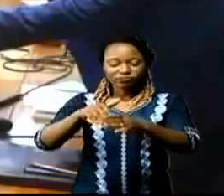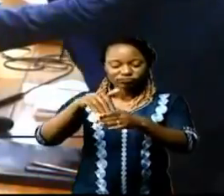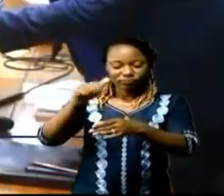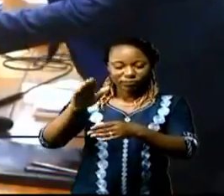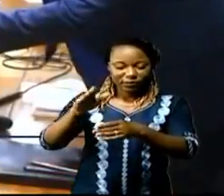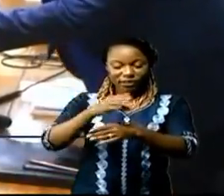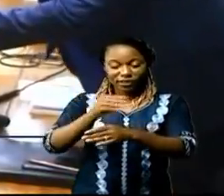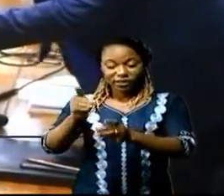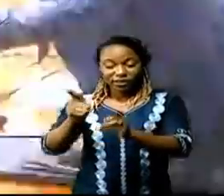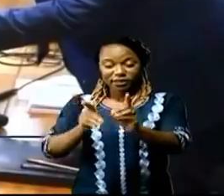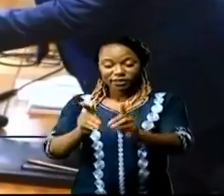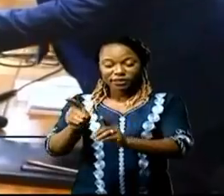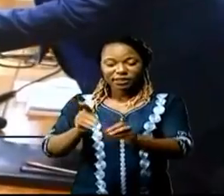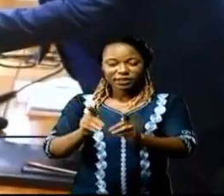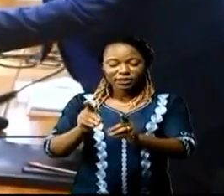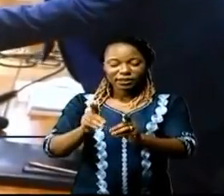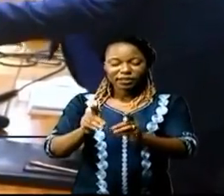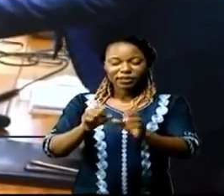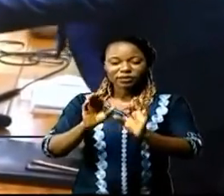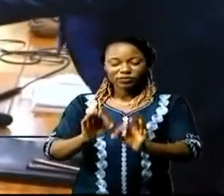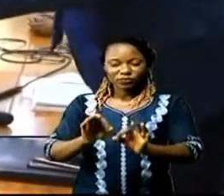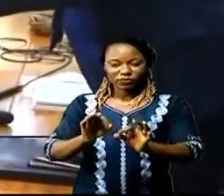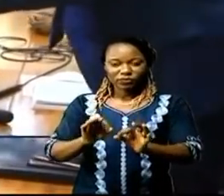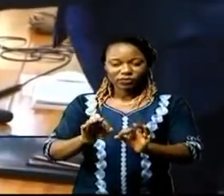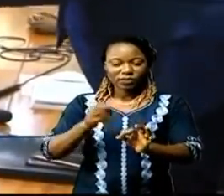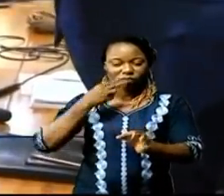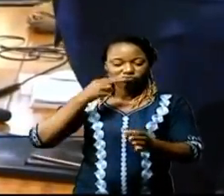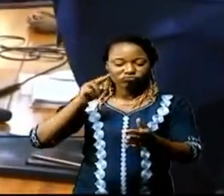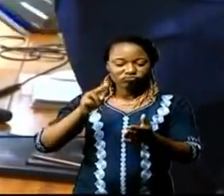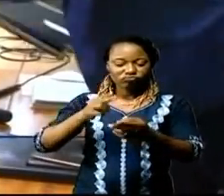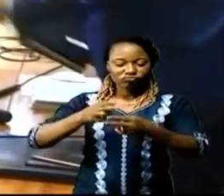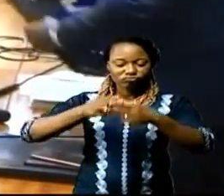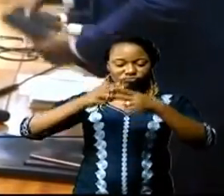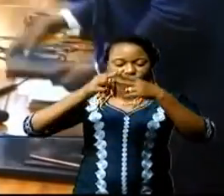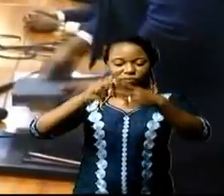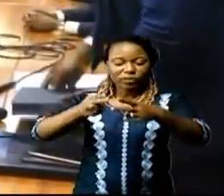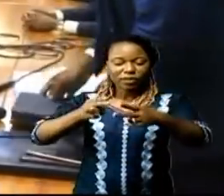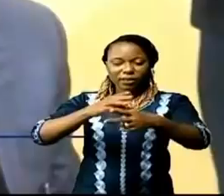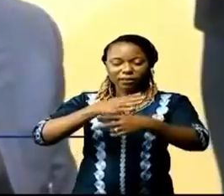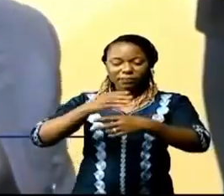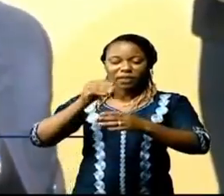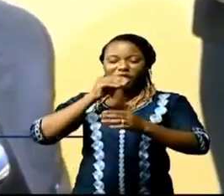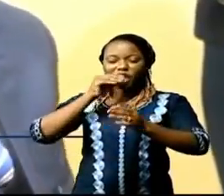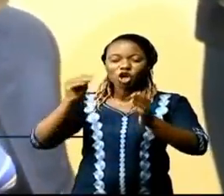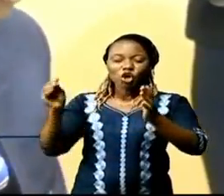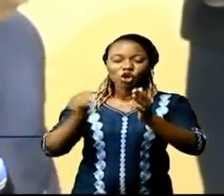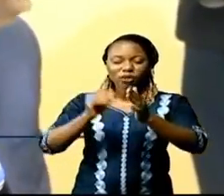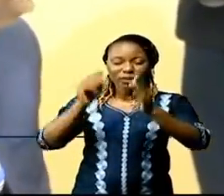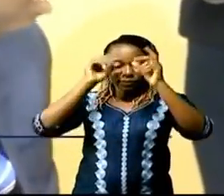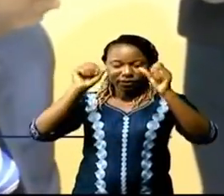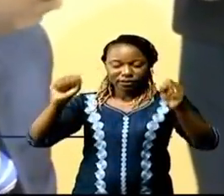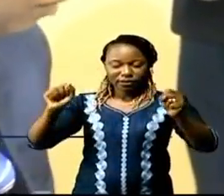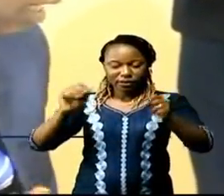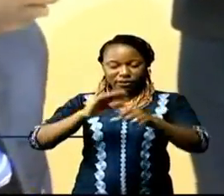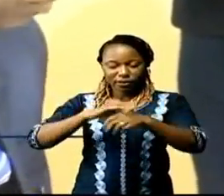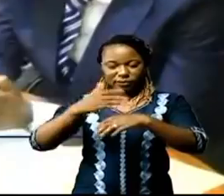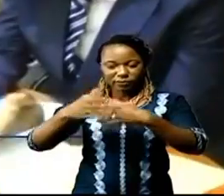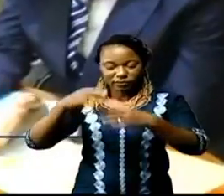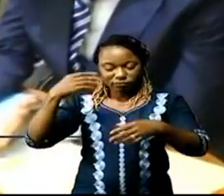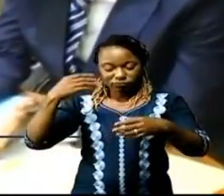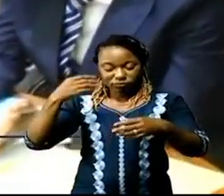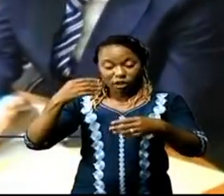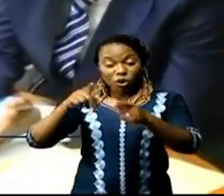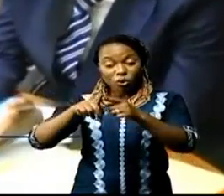Moulumba, nommé par ordonnance présidentielle à la tête du bureau central de coordination BCECO. Cette cérémonie qu'a présidé le directeur